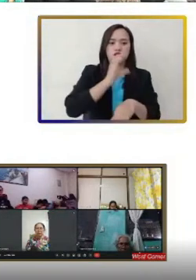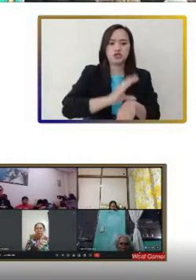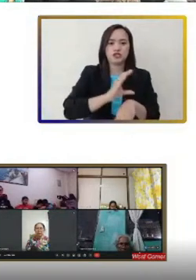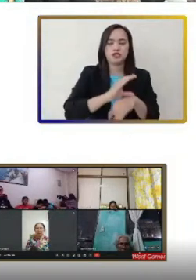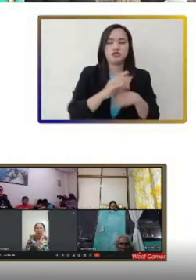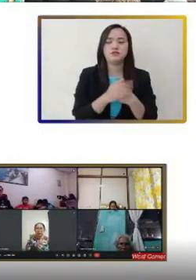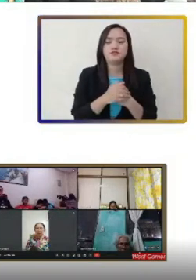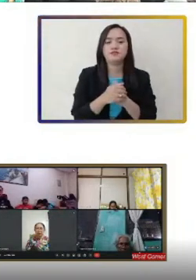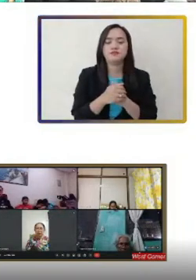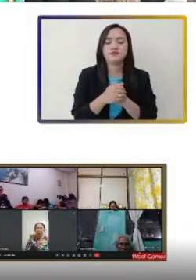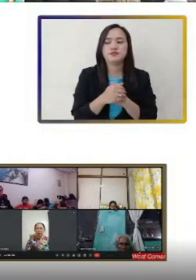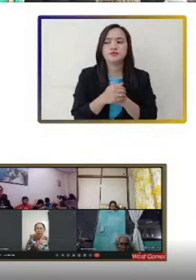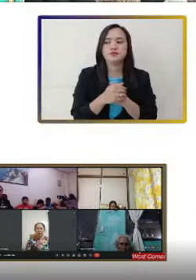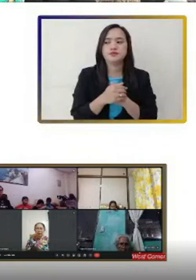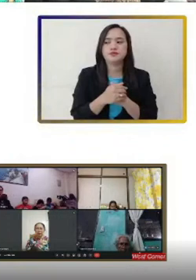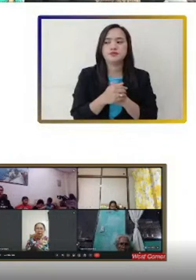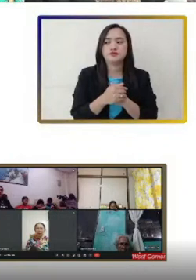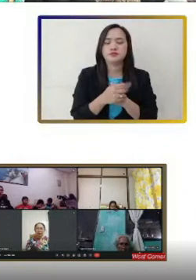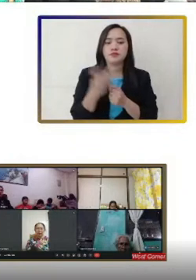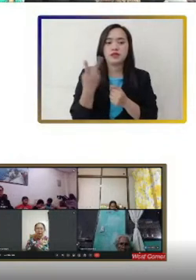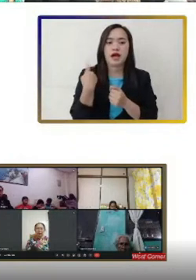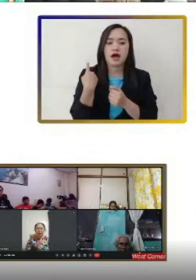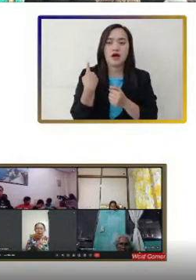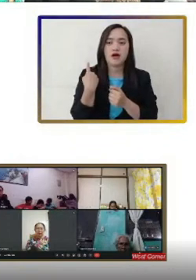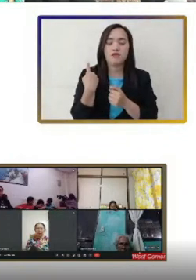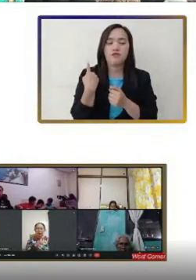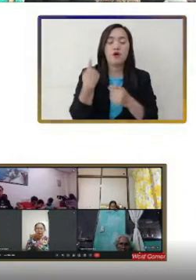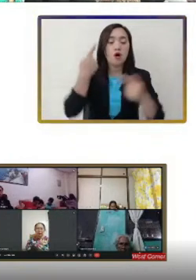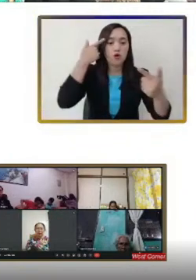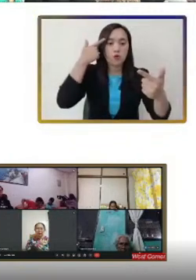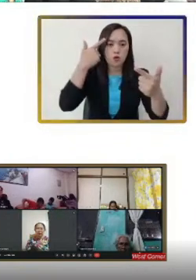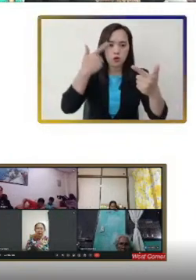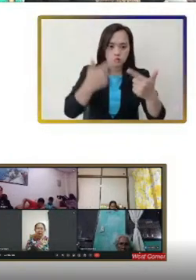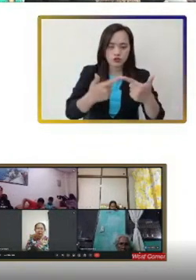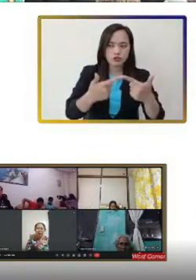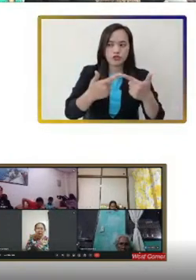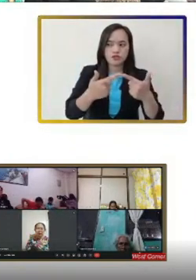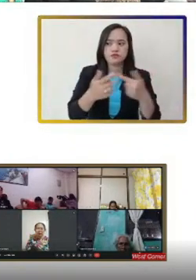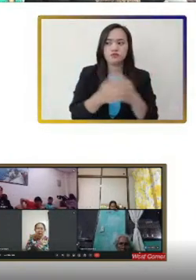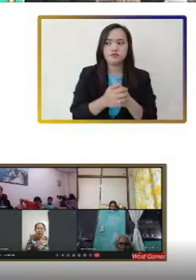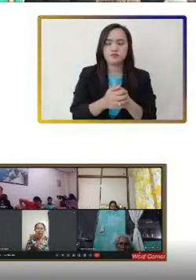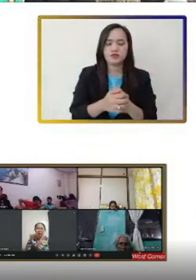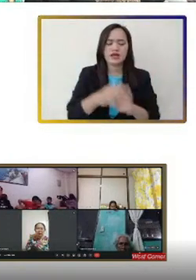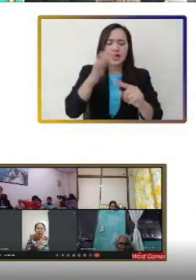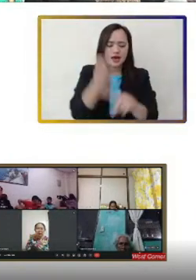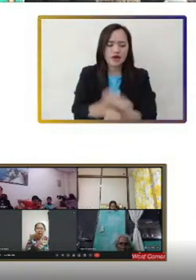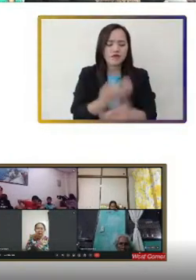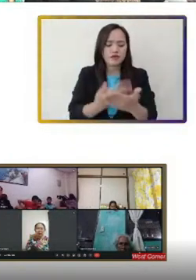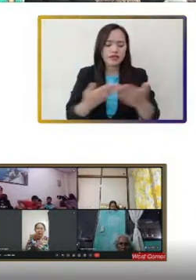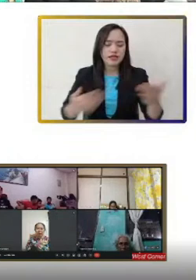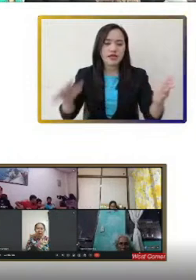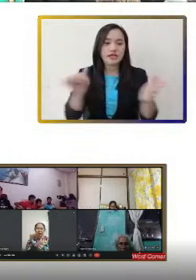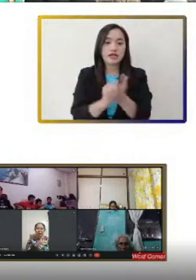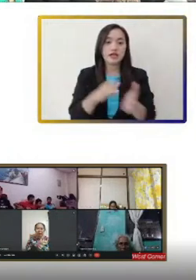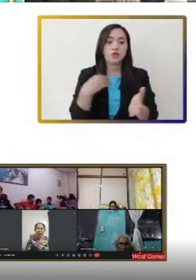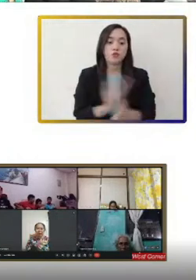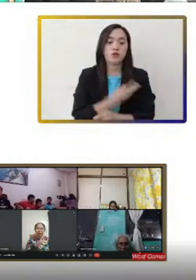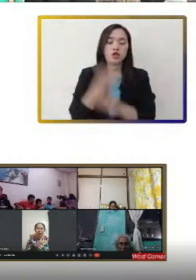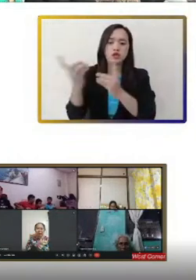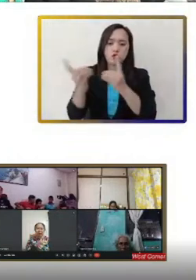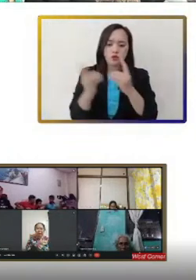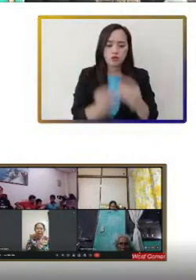meron po tayong hinihit, mga kapatid. Sabihin, merong in everything na ginagawa po natin dito, meron po